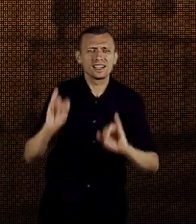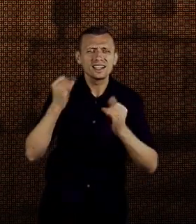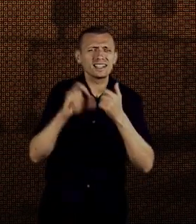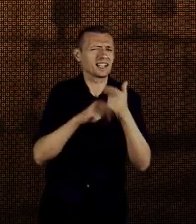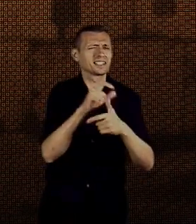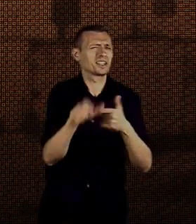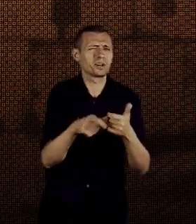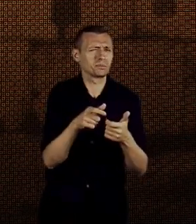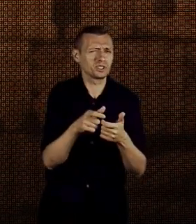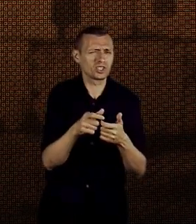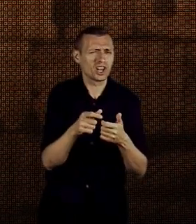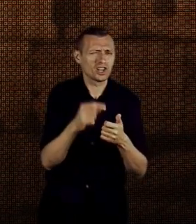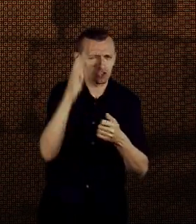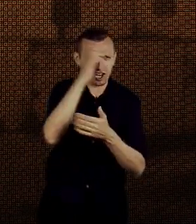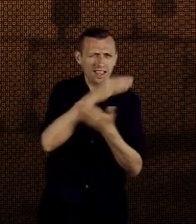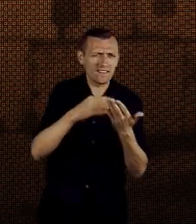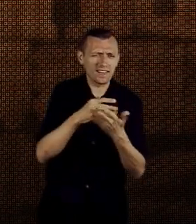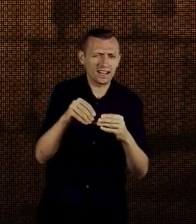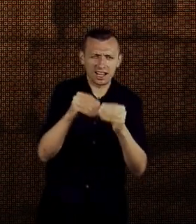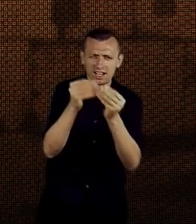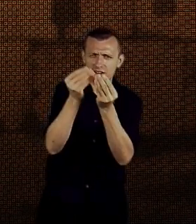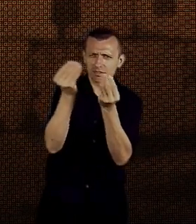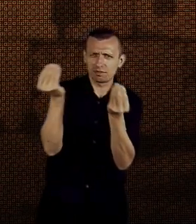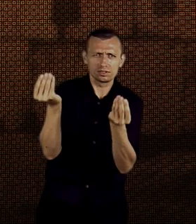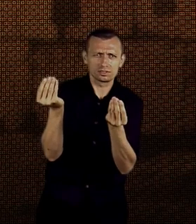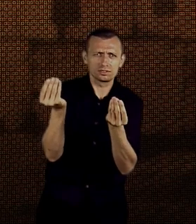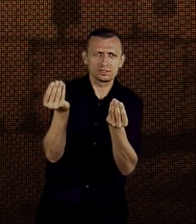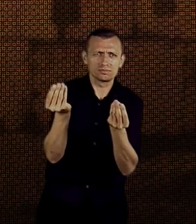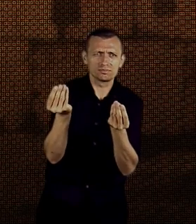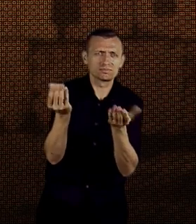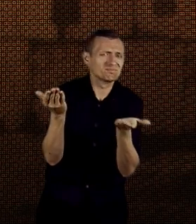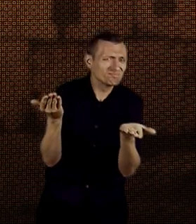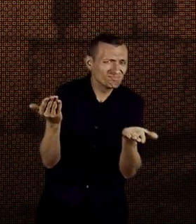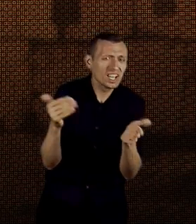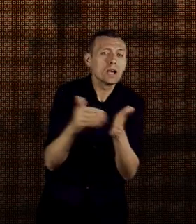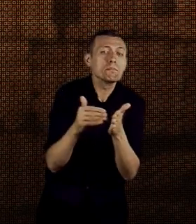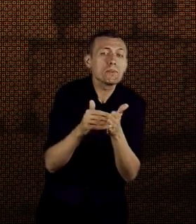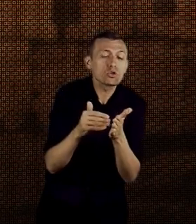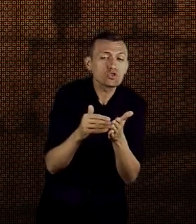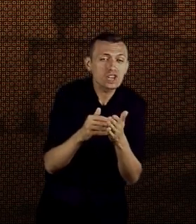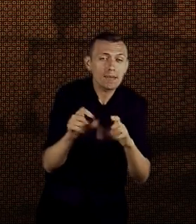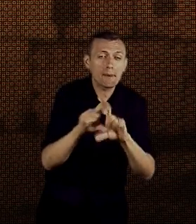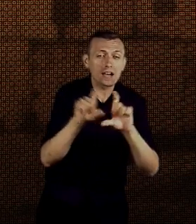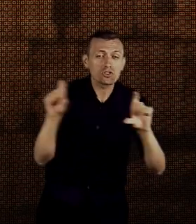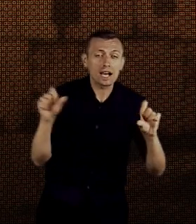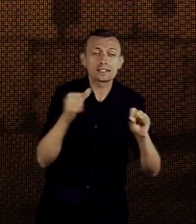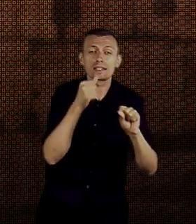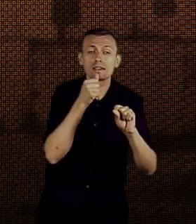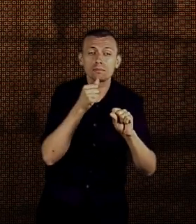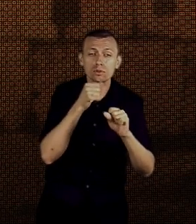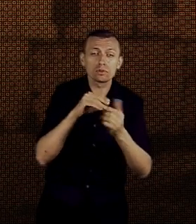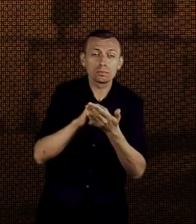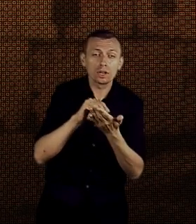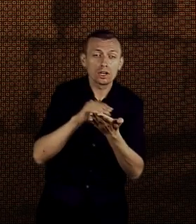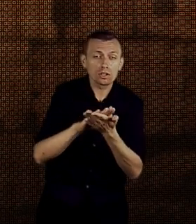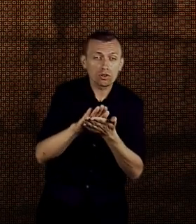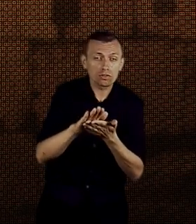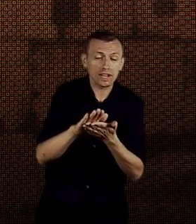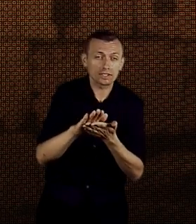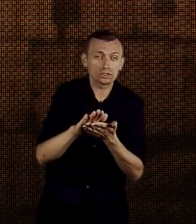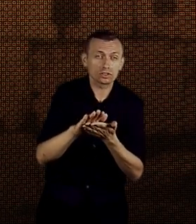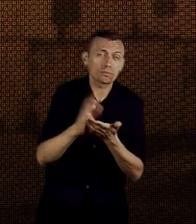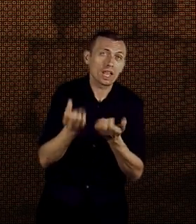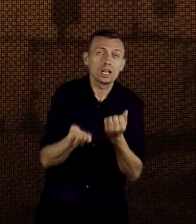prób, doświadczeń, które prowadzą nas w końcu do totalnego zaufania Jemu.